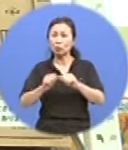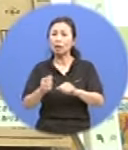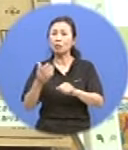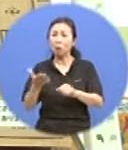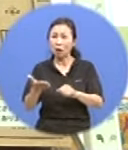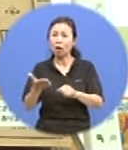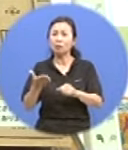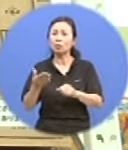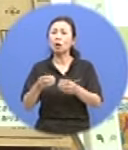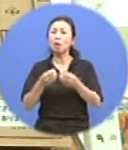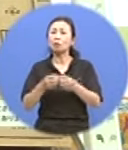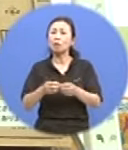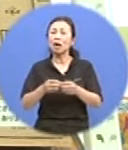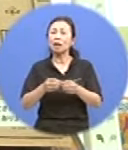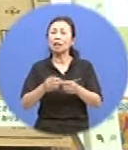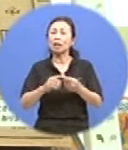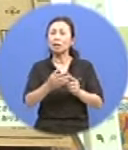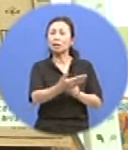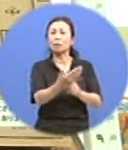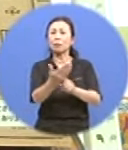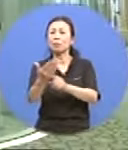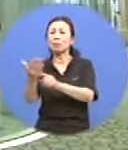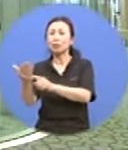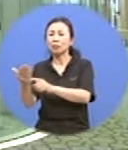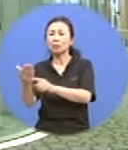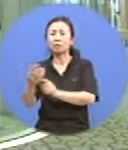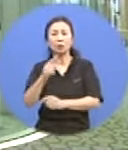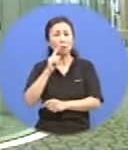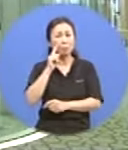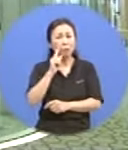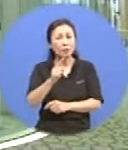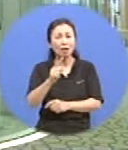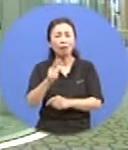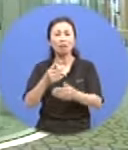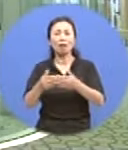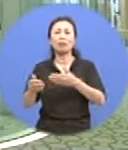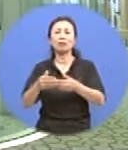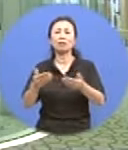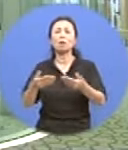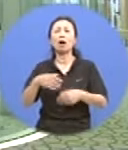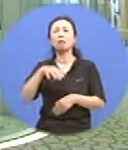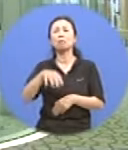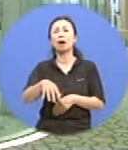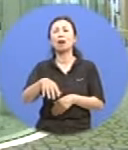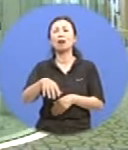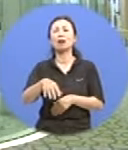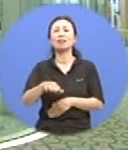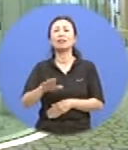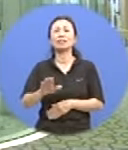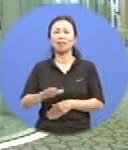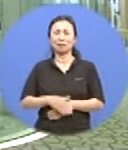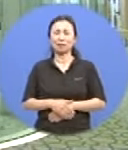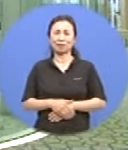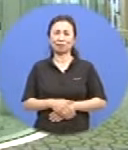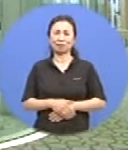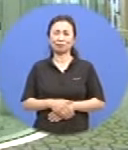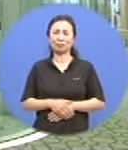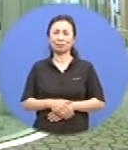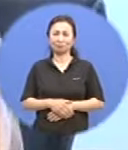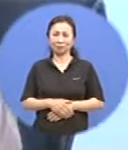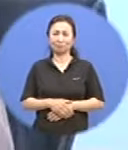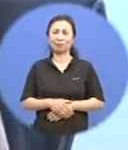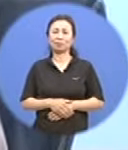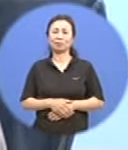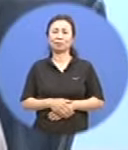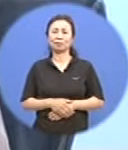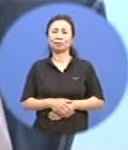に見学し体験していただく場として、 はい、 非常に我々重要な場としてこのエコラボミュージアムを作ったわけです。 な